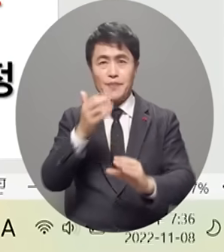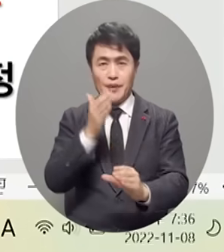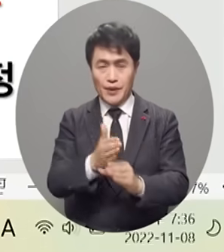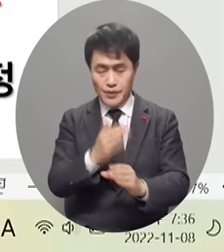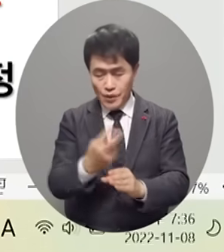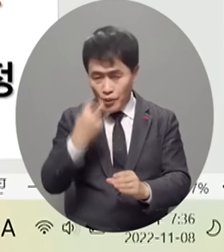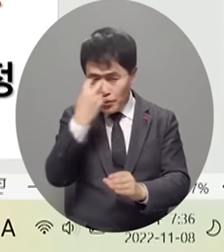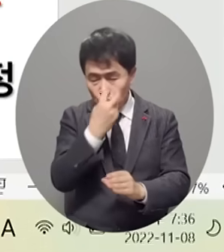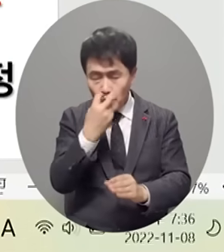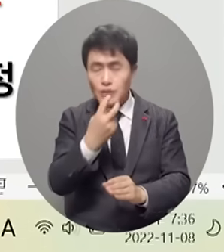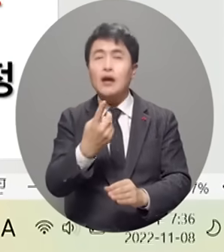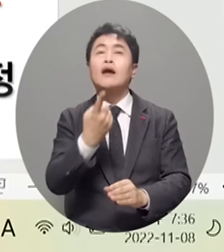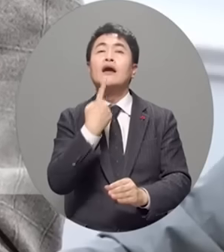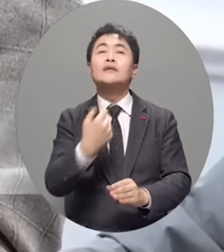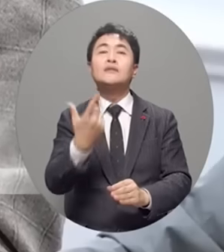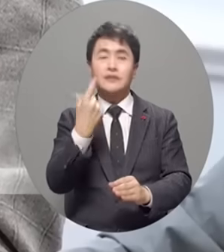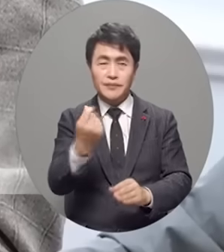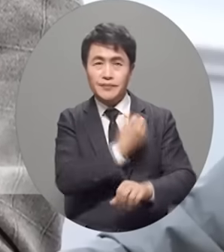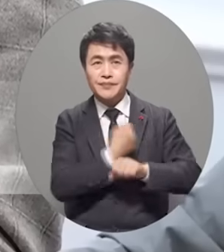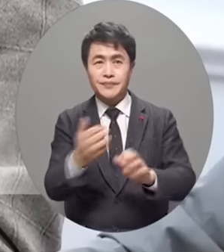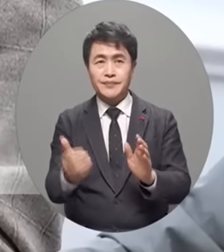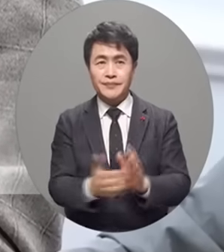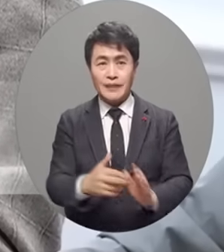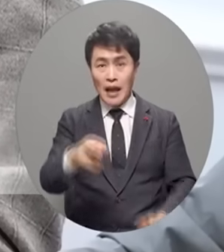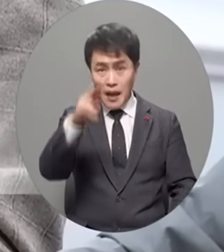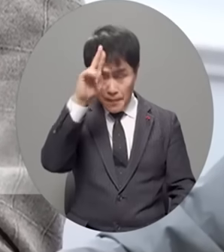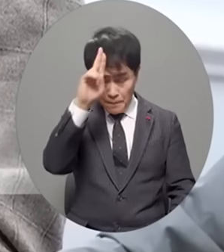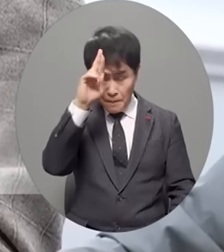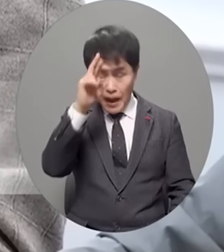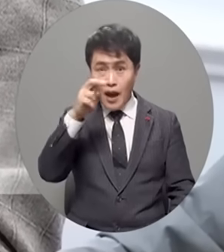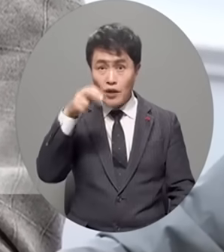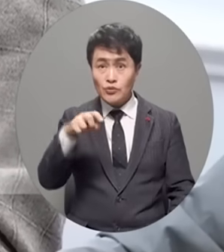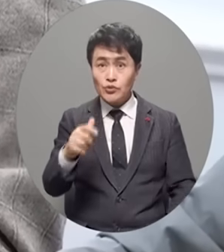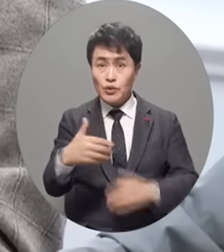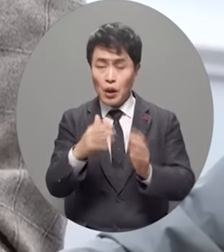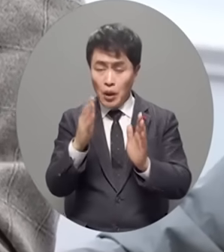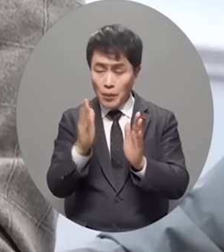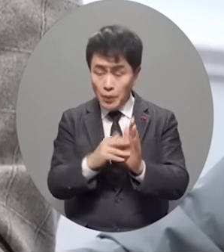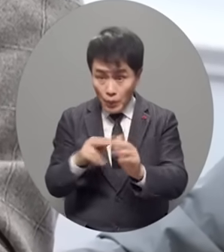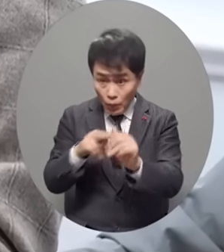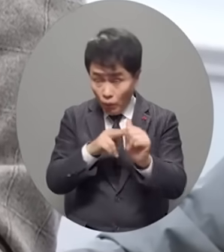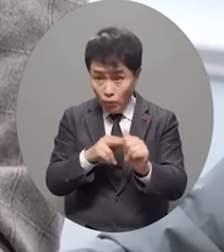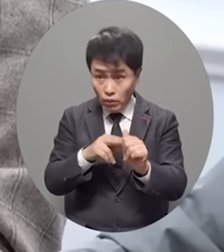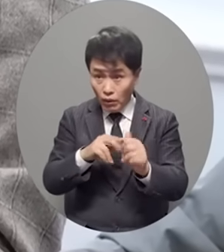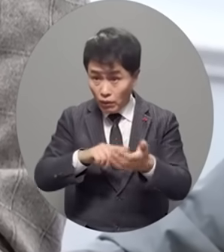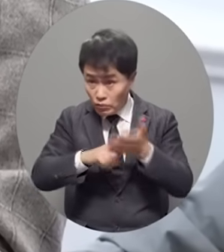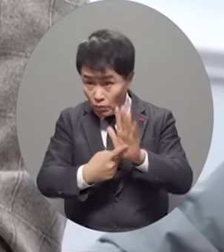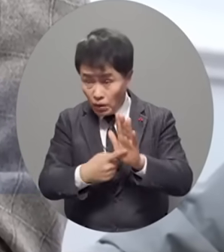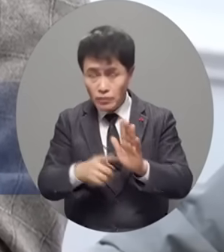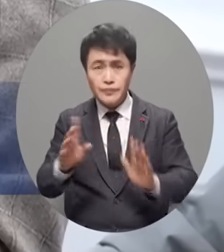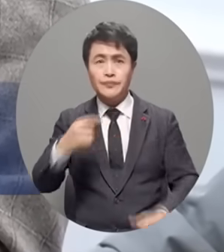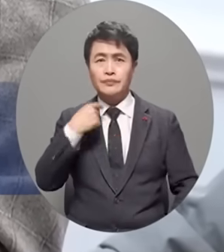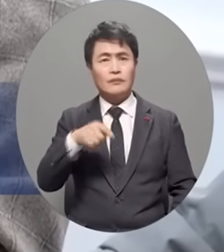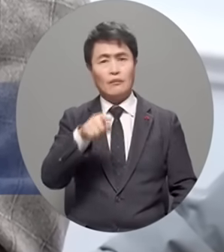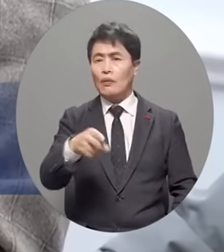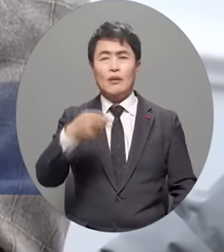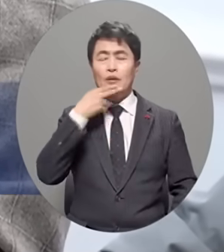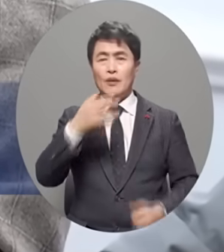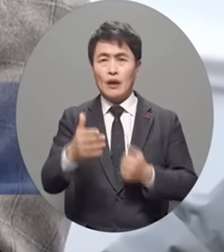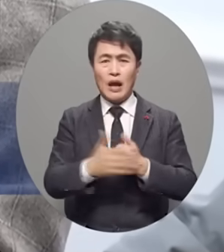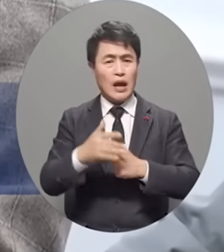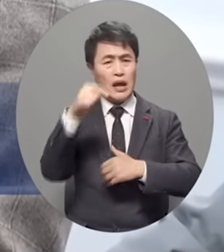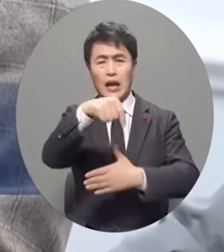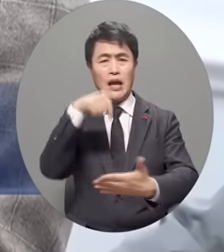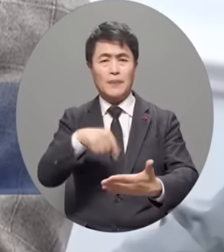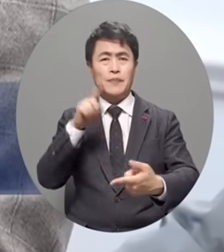조사한 것으로 전해졌습니다. 박순혁 씨는 미공개 정보 이용 혐의를 전면 부인했습니다. 그런 적 없고요. 앞뒤가 안 맞는